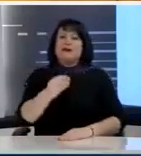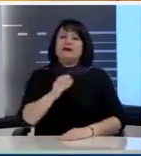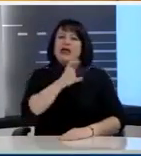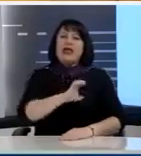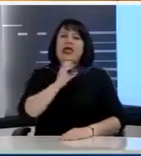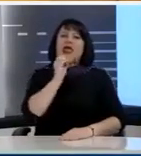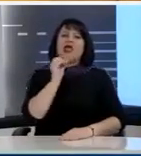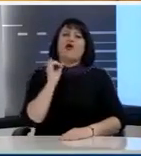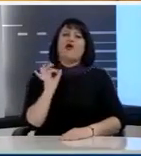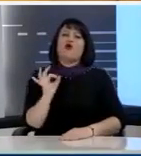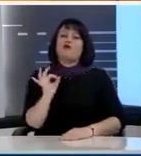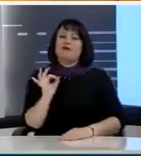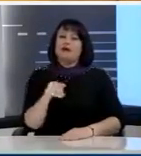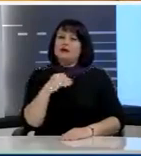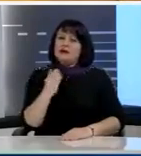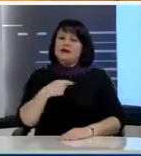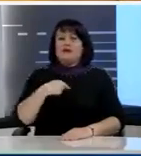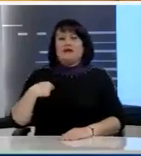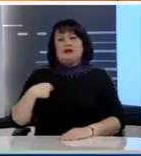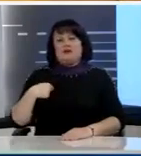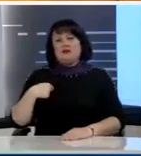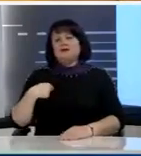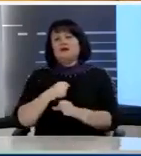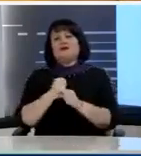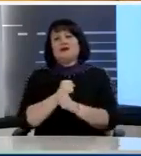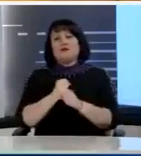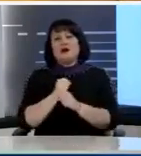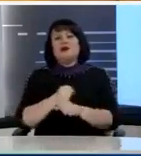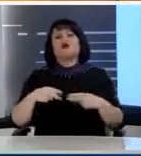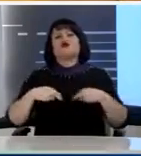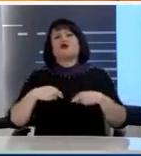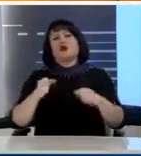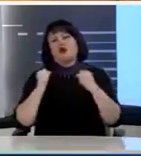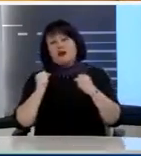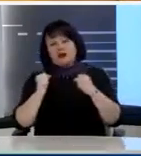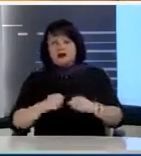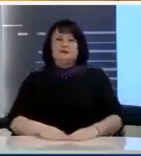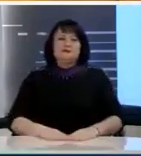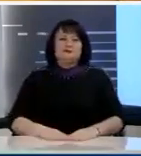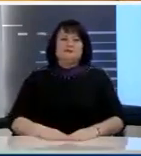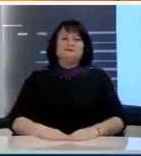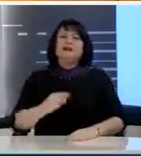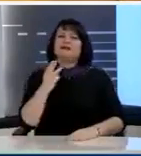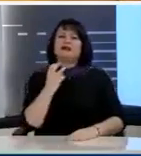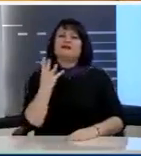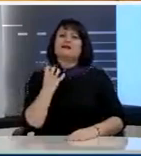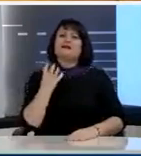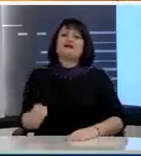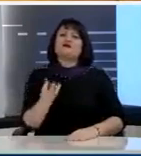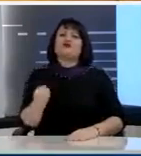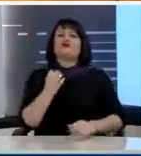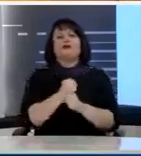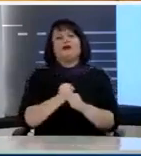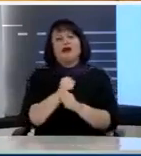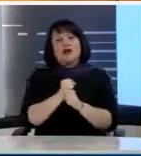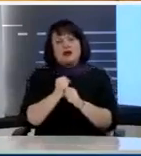ΕΟΦ με παράλληλη κοινοποίηση στη Διεύθυνση Φαρμάκων του Υπουργείου Υγείας. Η Επιτροπή ξεκίνησε να επεξεργάζεται 30-40 καινοτόμα φάρματα.